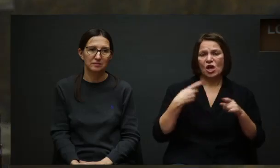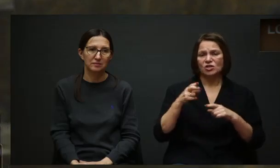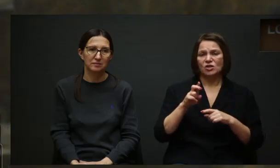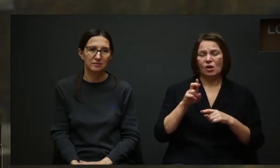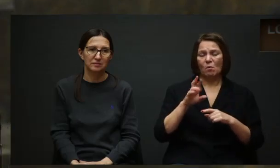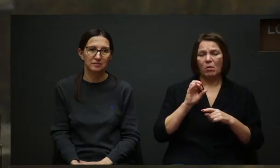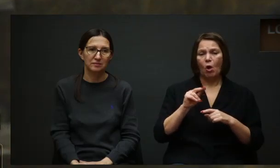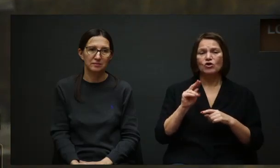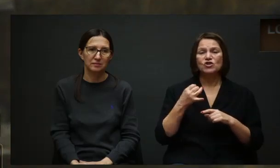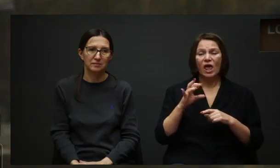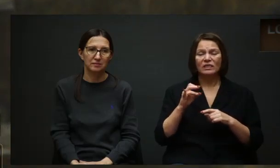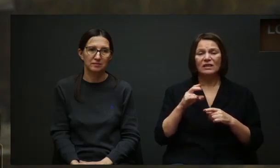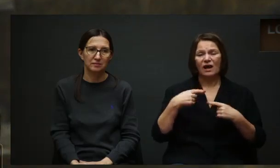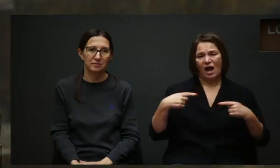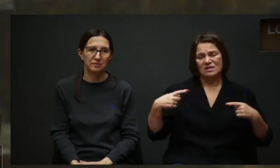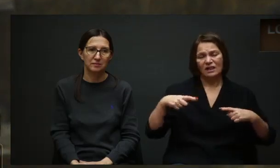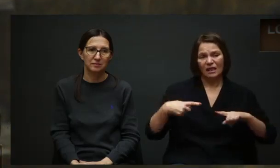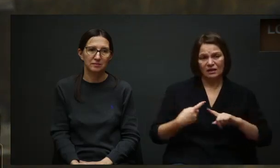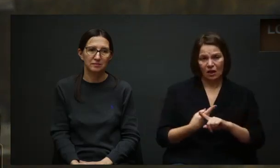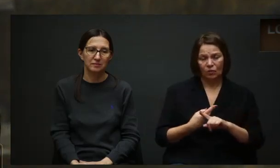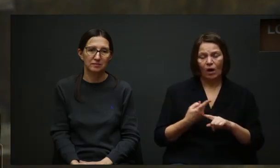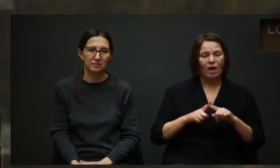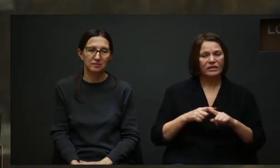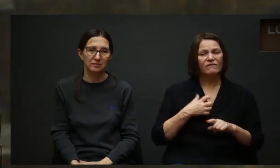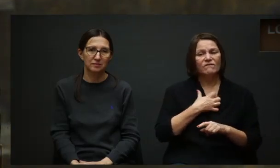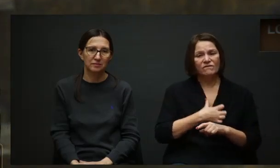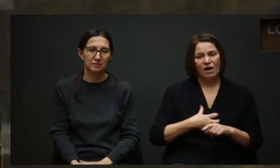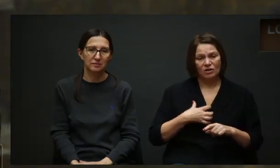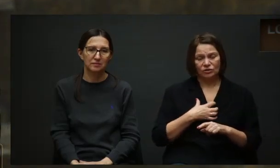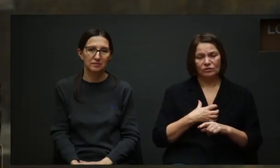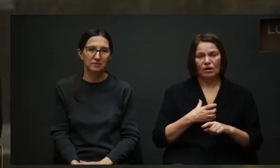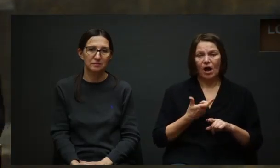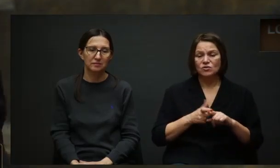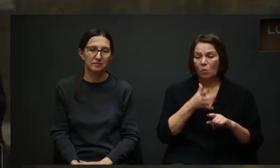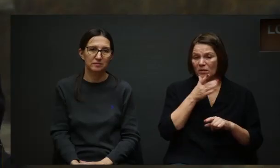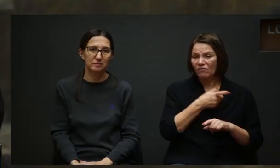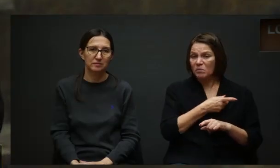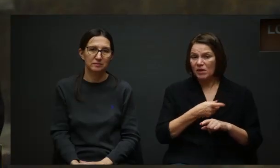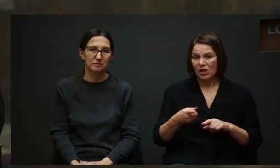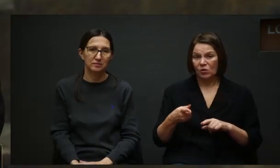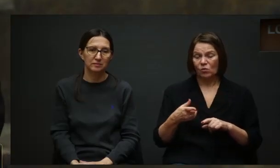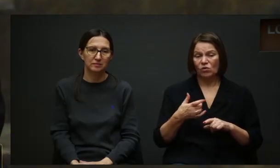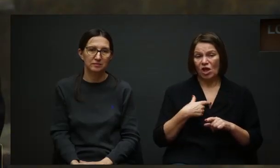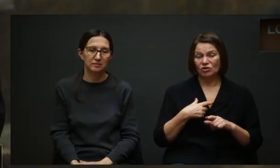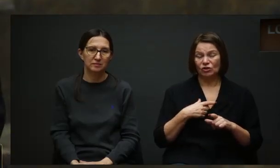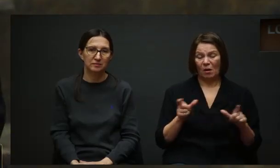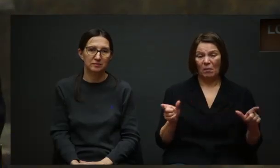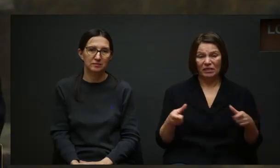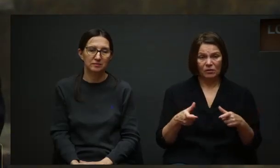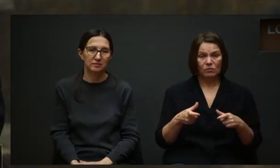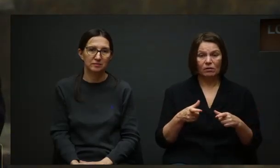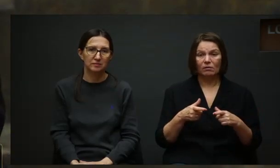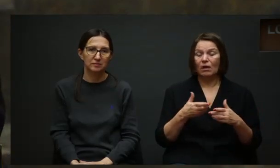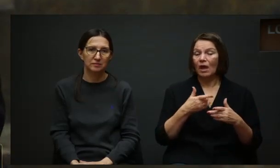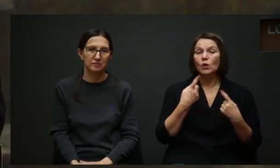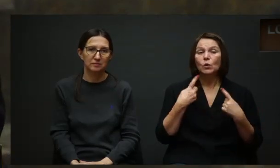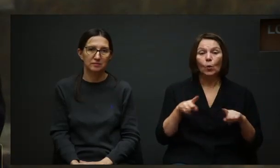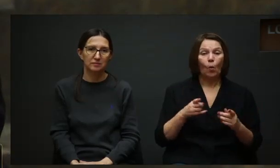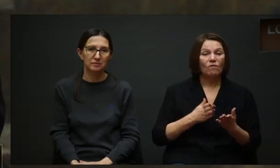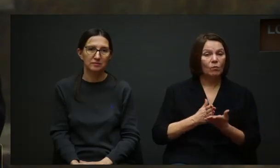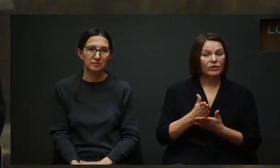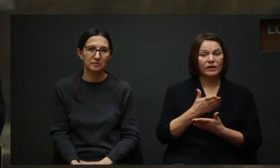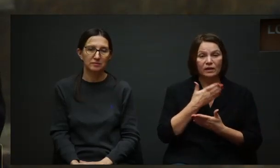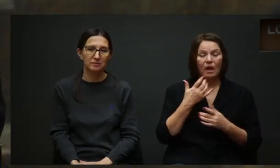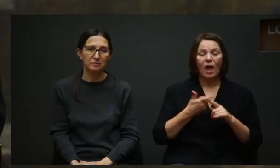Это тоже очень важно. Это как бы, ну, особенно в период пандемии, другого нет пути. Но